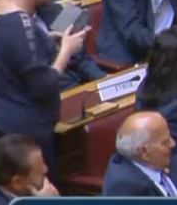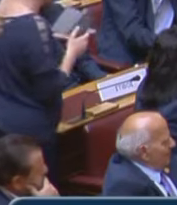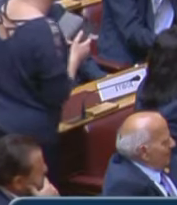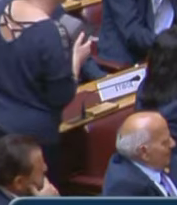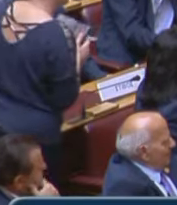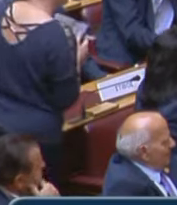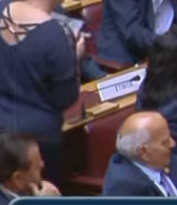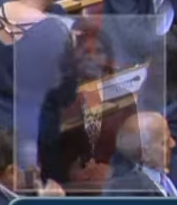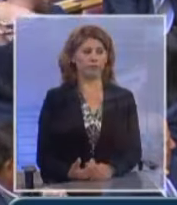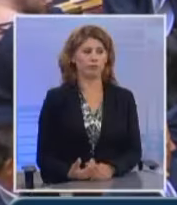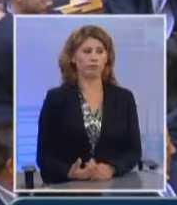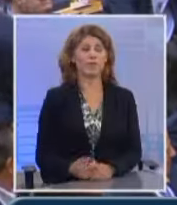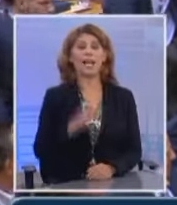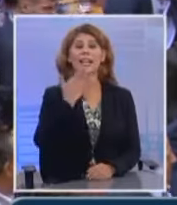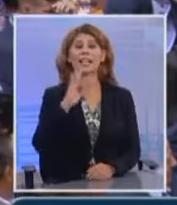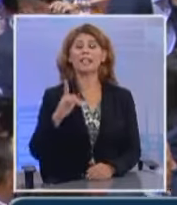Οι χρυσοί Ολυμπιονίκες